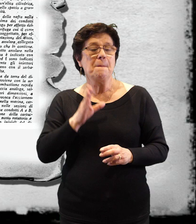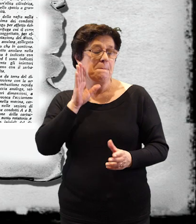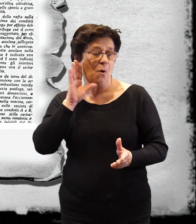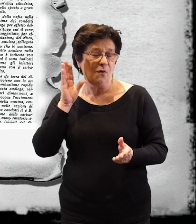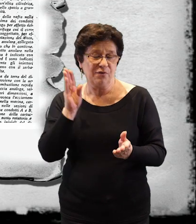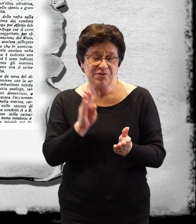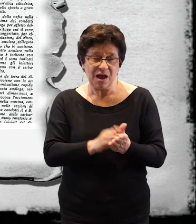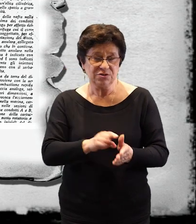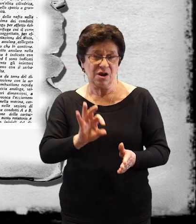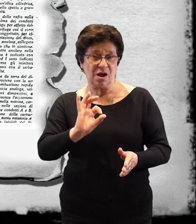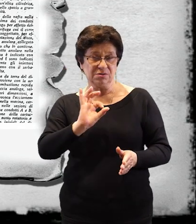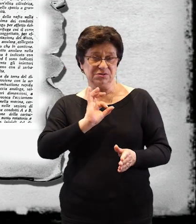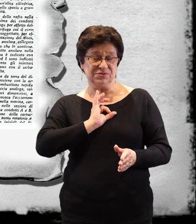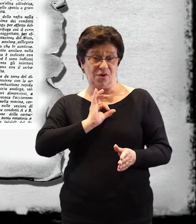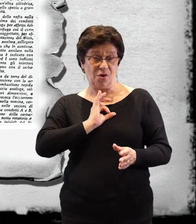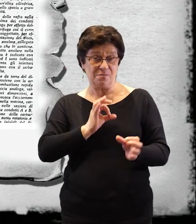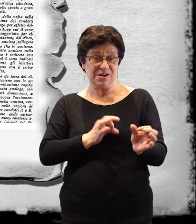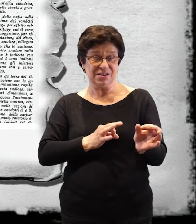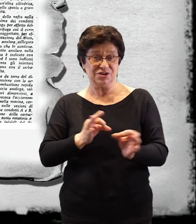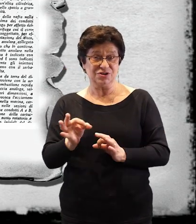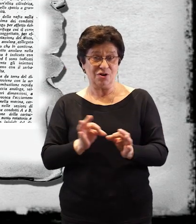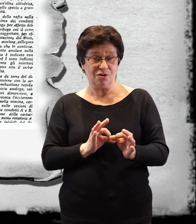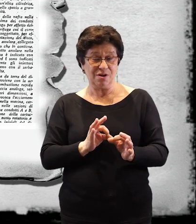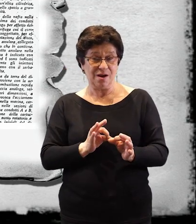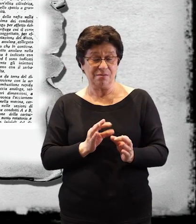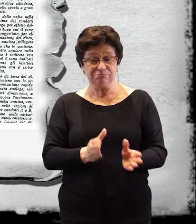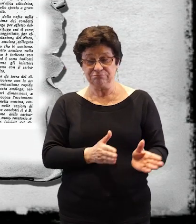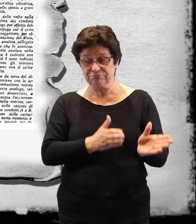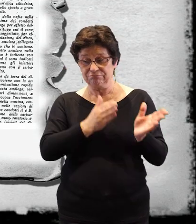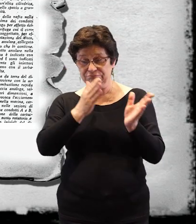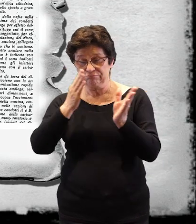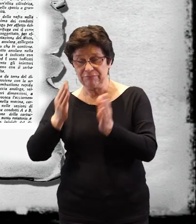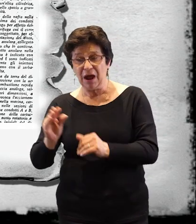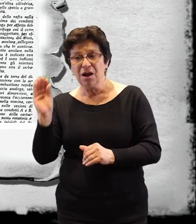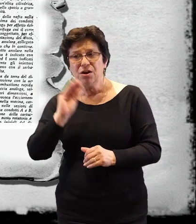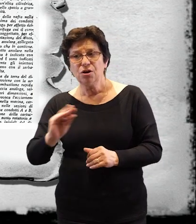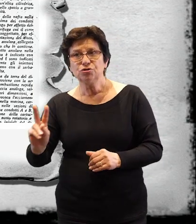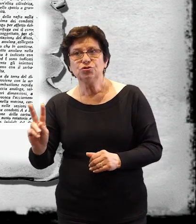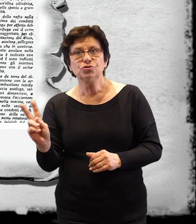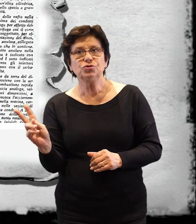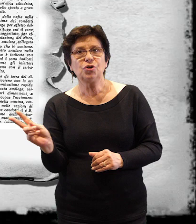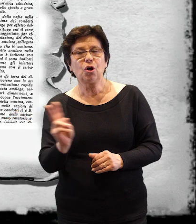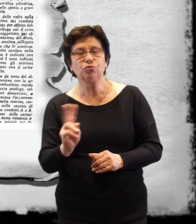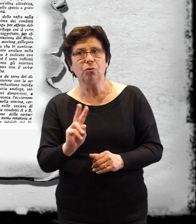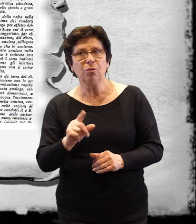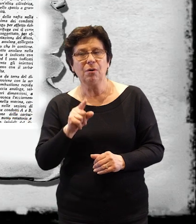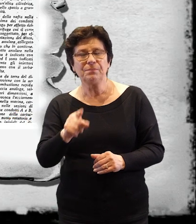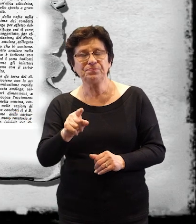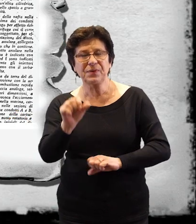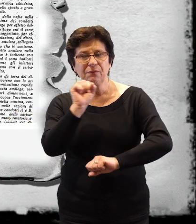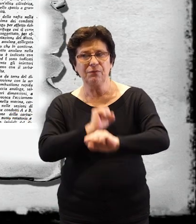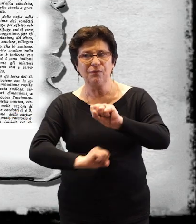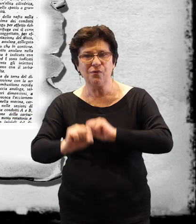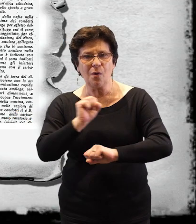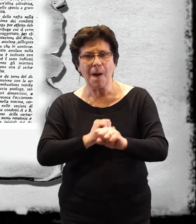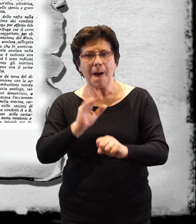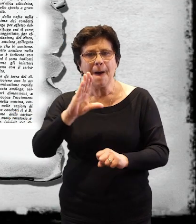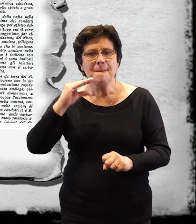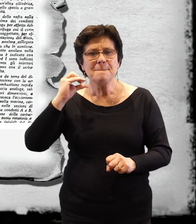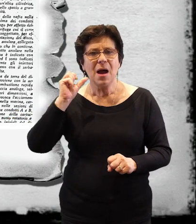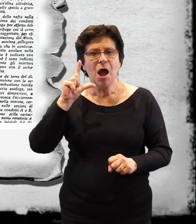swoją historię, ale potem pojawia się ktoś jeszcze we Włoszech, Giuseppe Belluso. 25